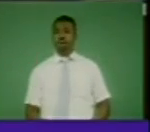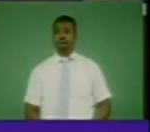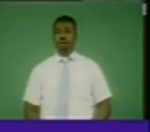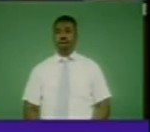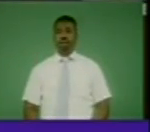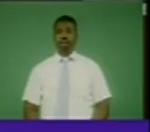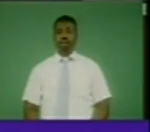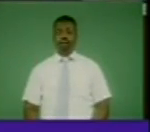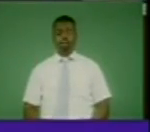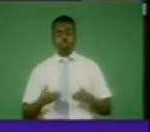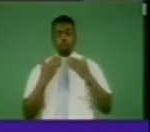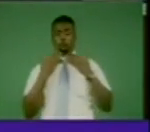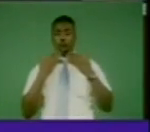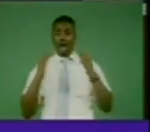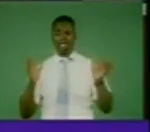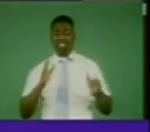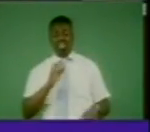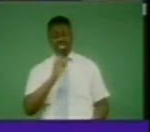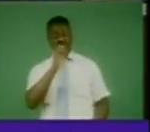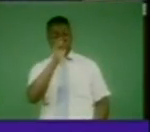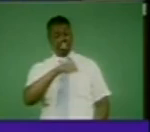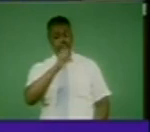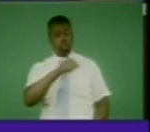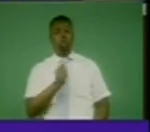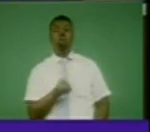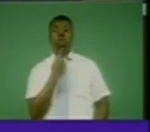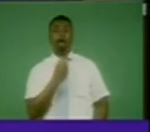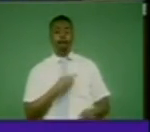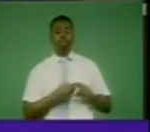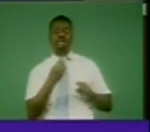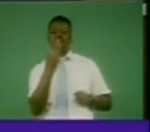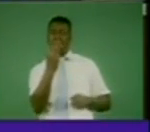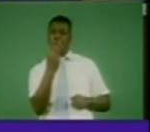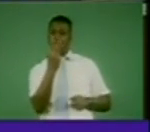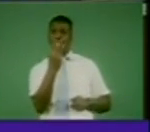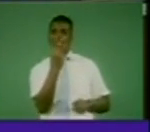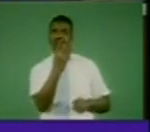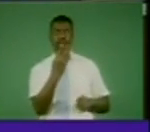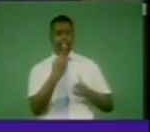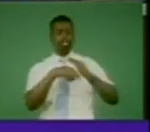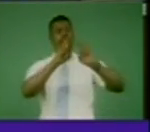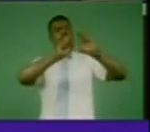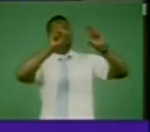Kura za wazi ndio zilikuwa ni kura 334 kwa ibara zote.